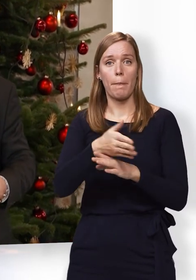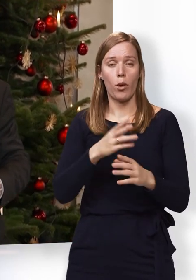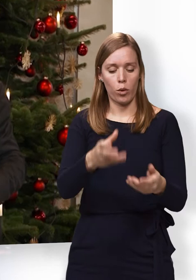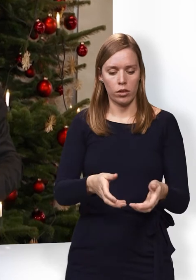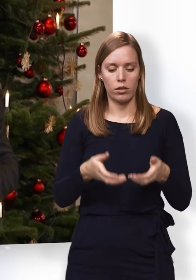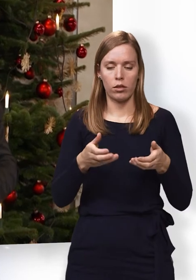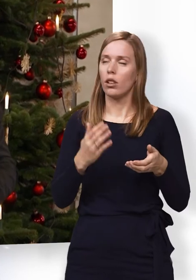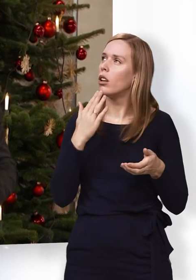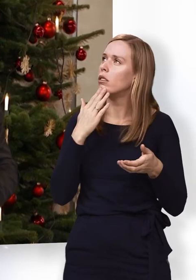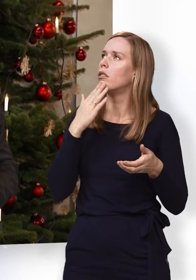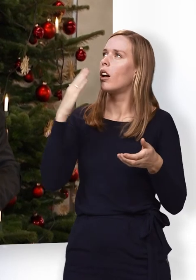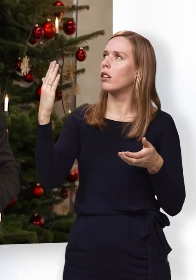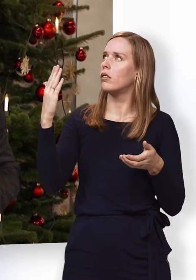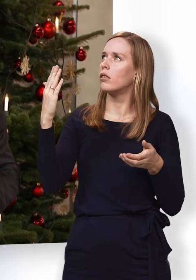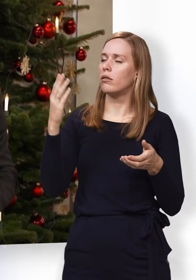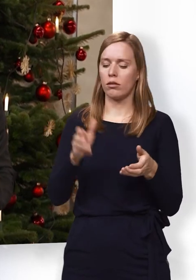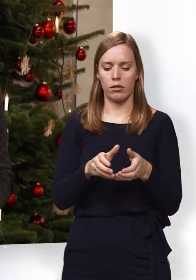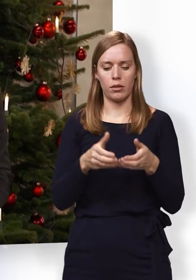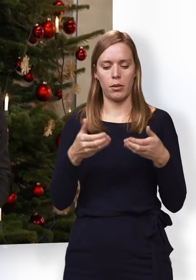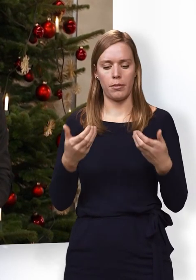sagte Dank, brach's,